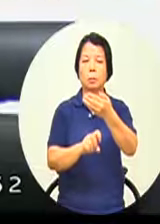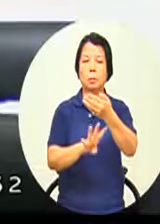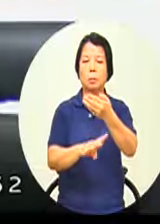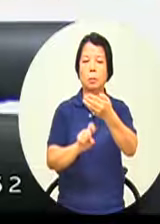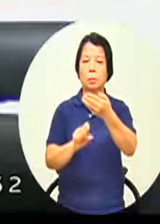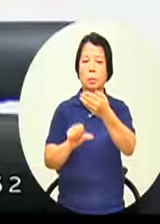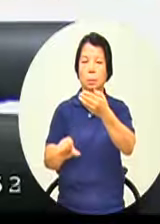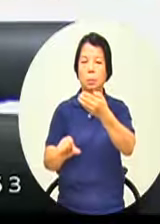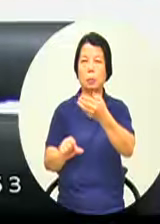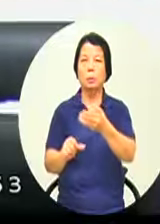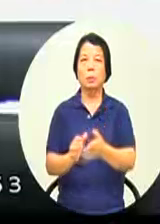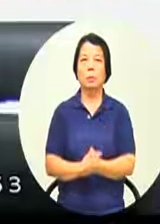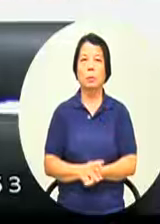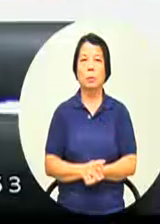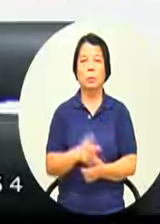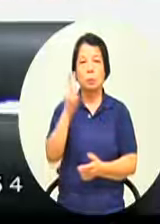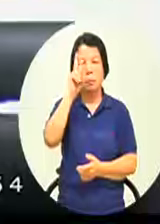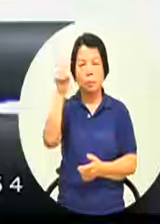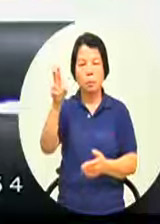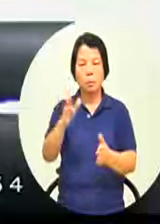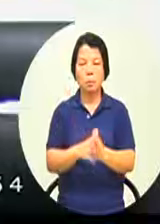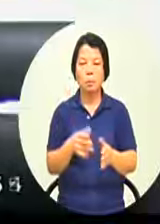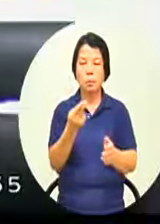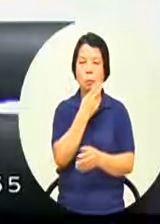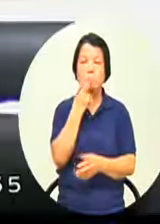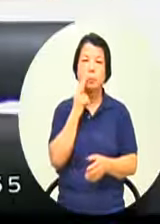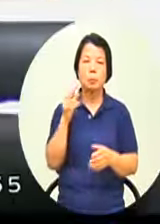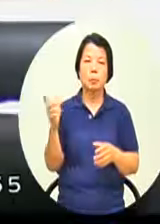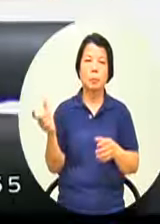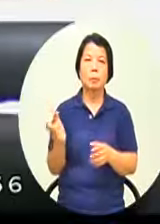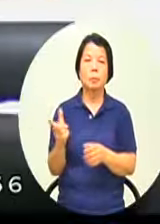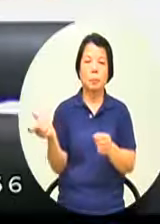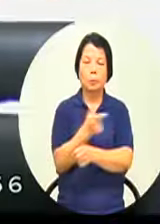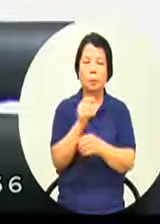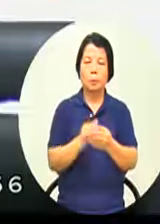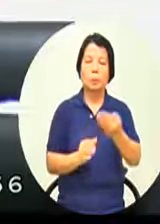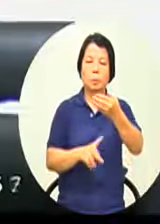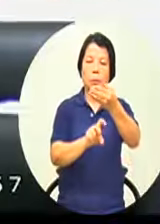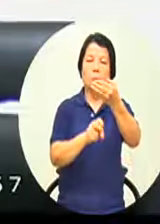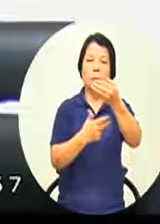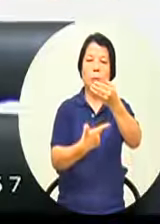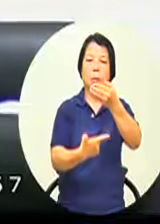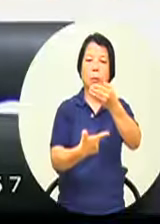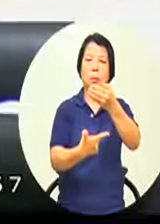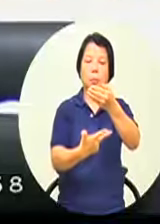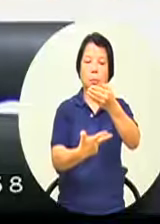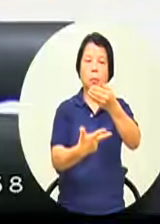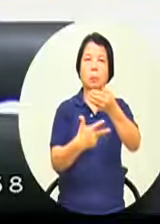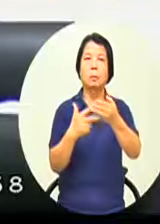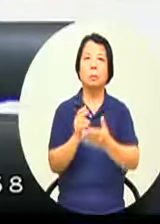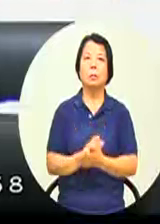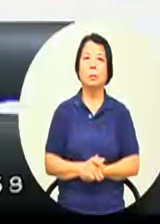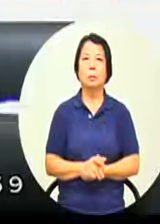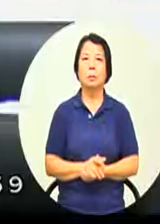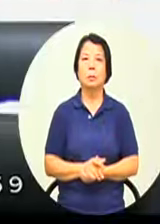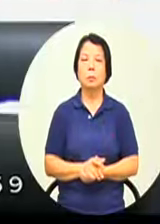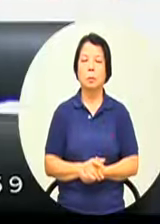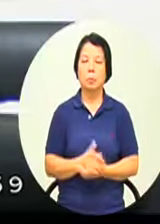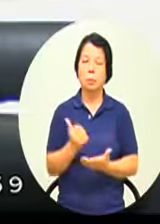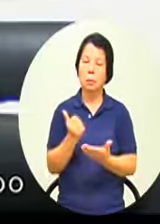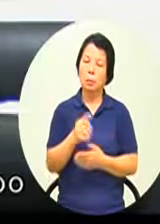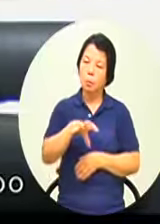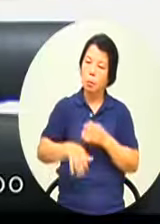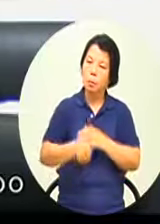两天，好。那么在梅基台风呢，是九月二十七。 二十七。 那么局